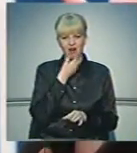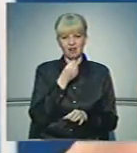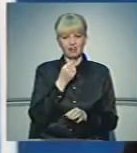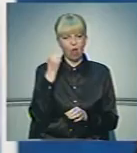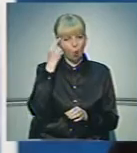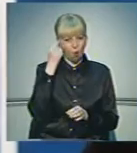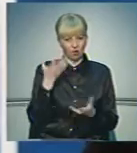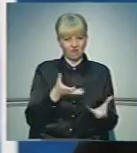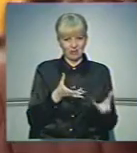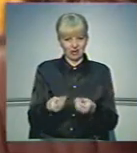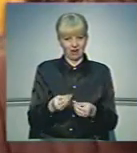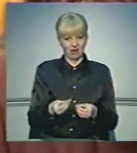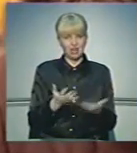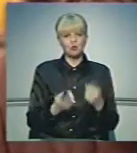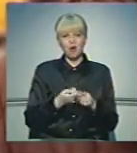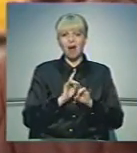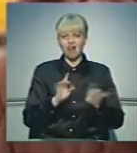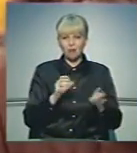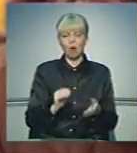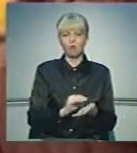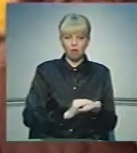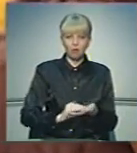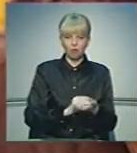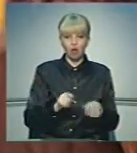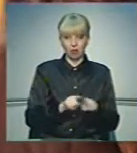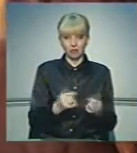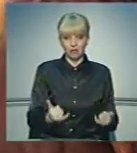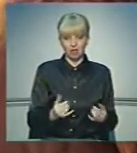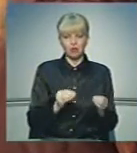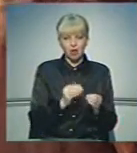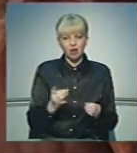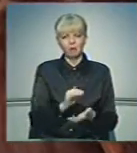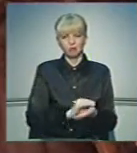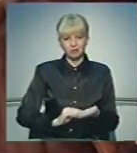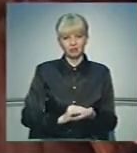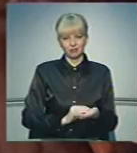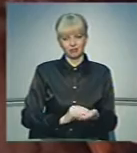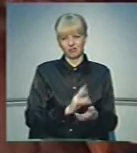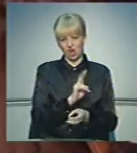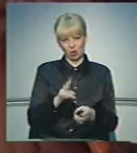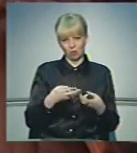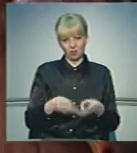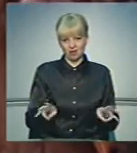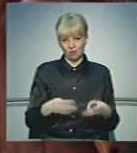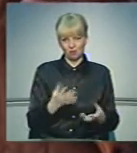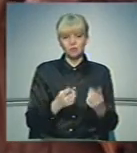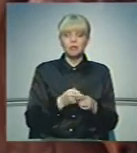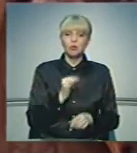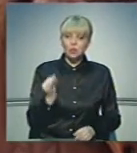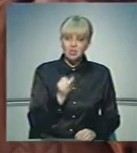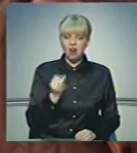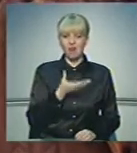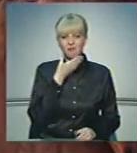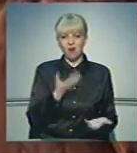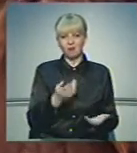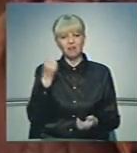голову діє, скажімо так. Якщо це реклама, яка повторюється, от як зараз, десятки разів, то це нікому не потрібно. Якщо це щось цікаве, гарне,